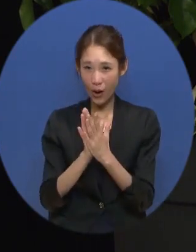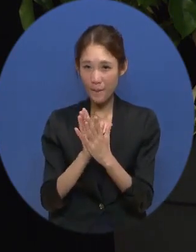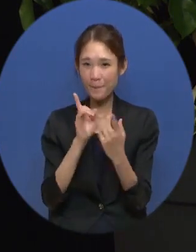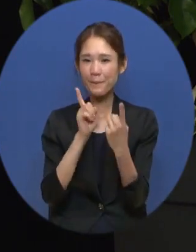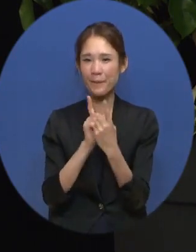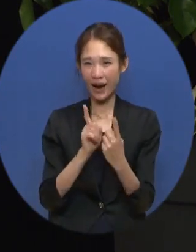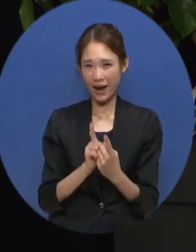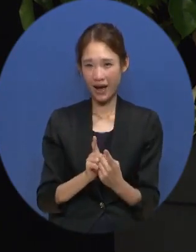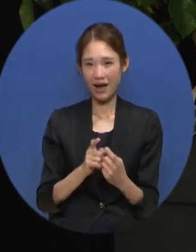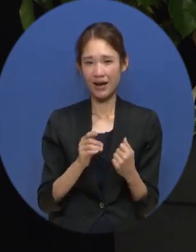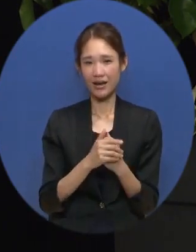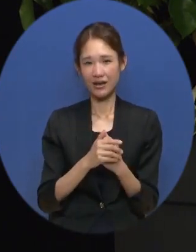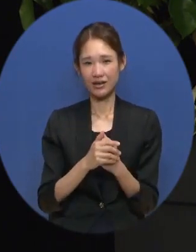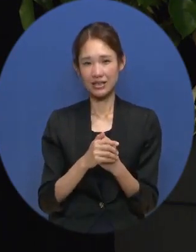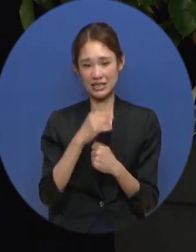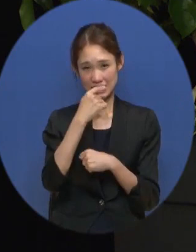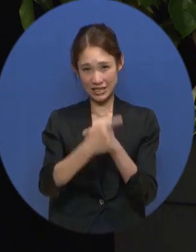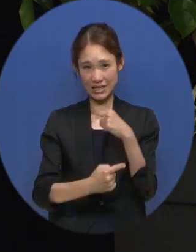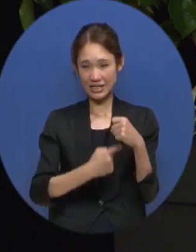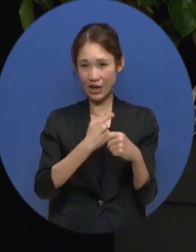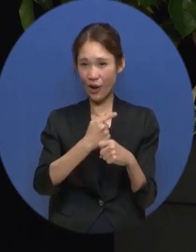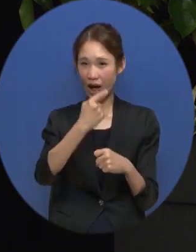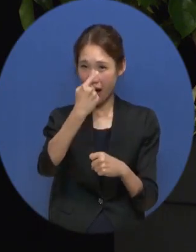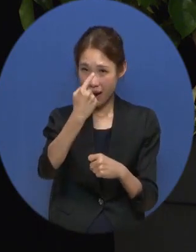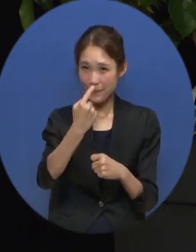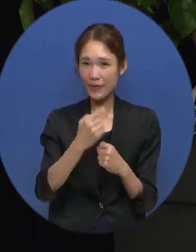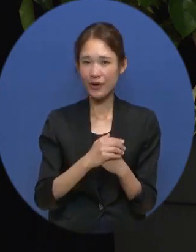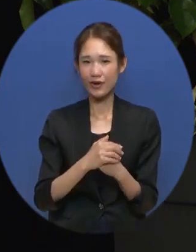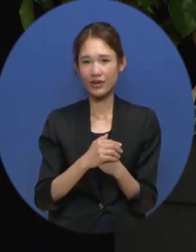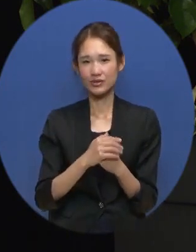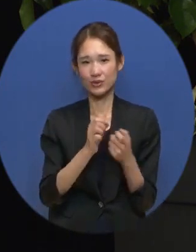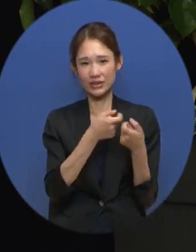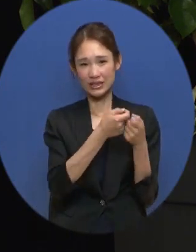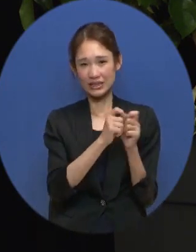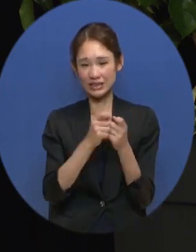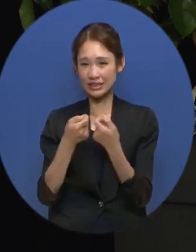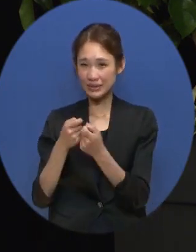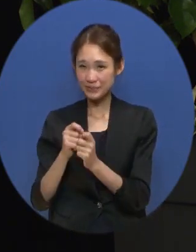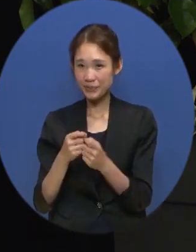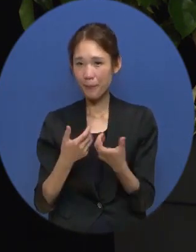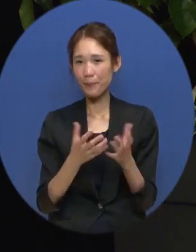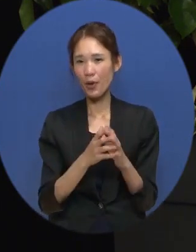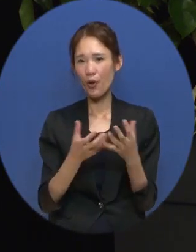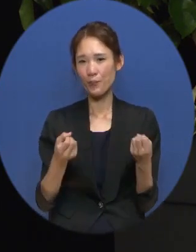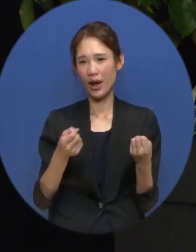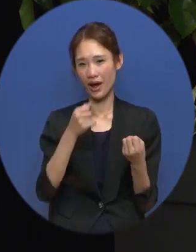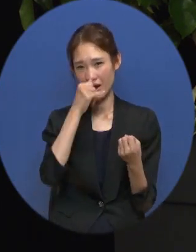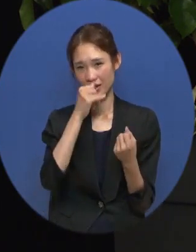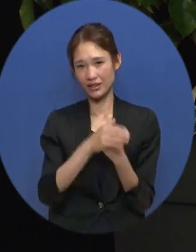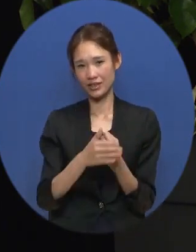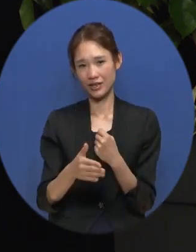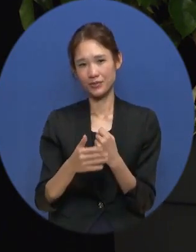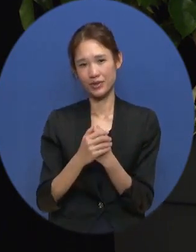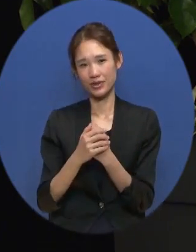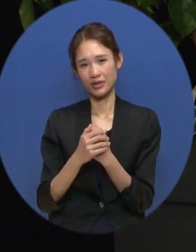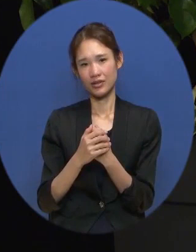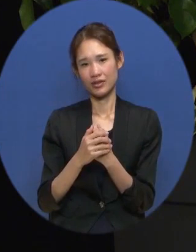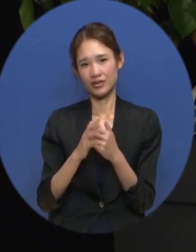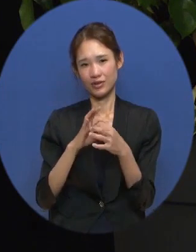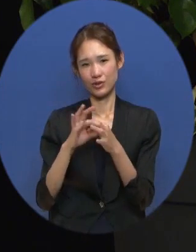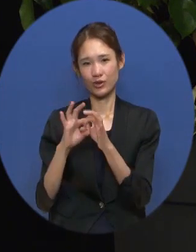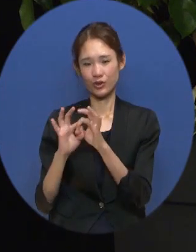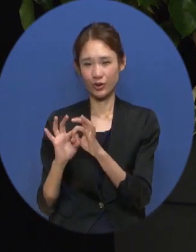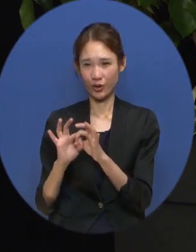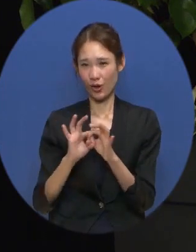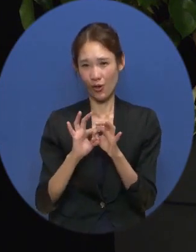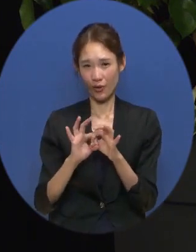예. 그렇죠. 1년에 한 번이다 보니까 그다음에 네. 또 팀별로 또 다른 팀에 있다 보니까 네. 그 연계가 별로